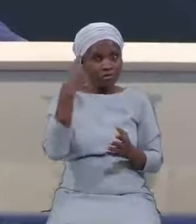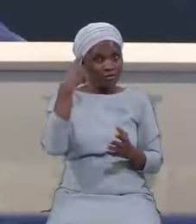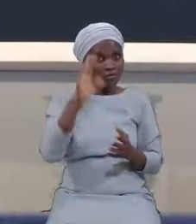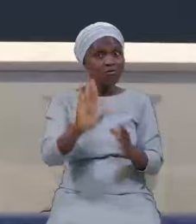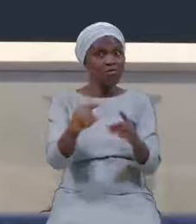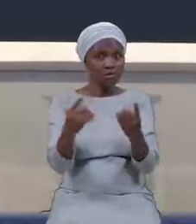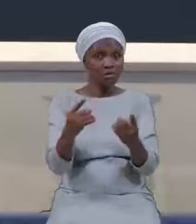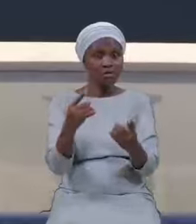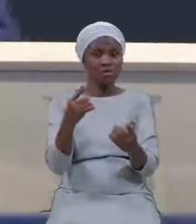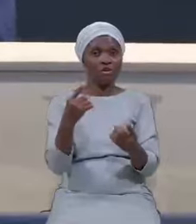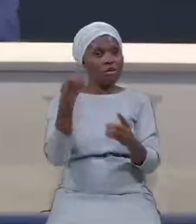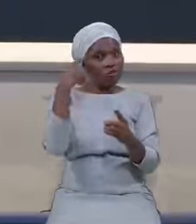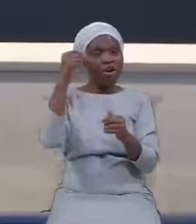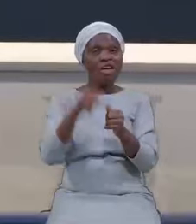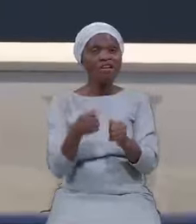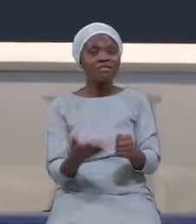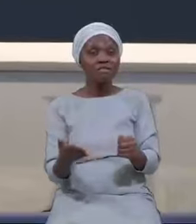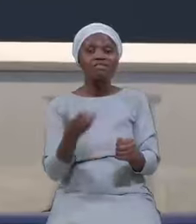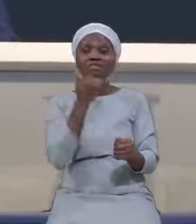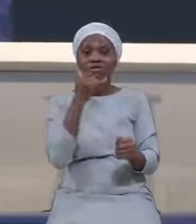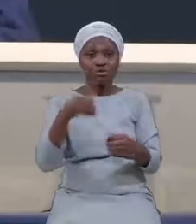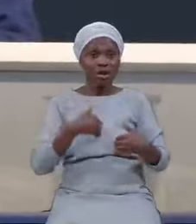pas de bien dans ta vie. Il veut